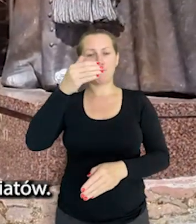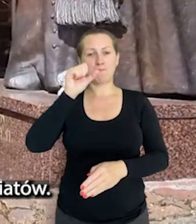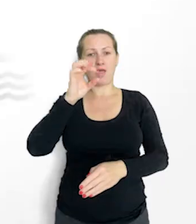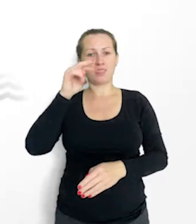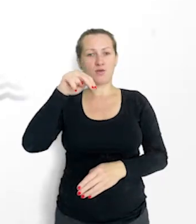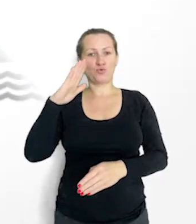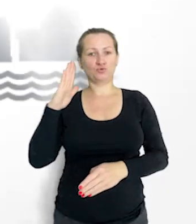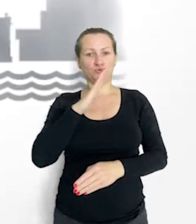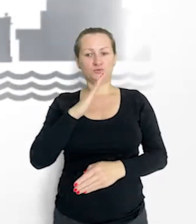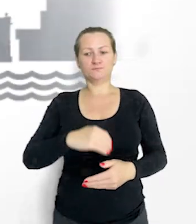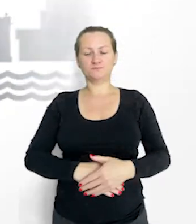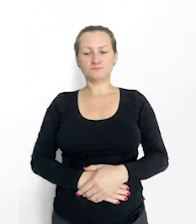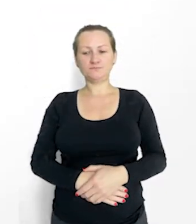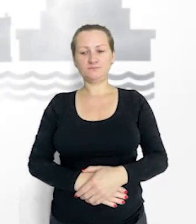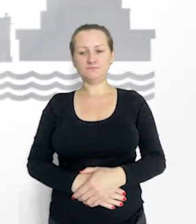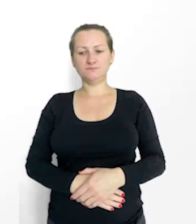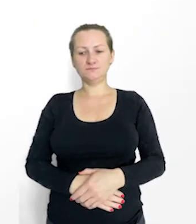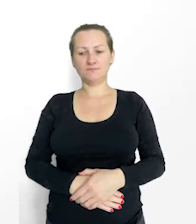kwiatów.